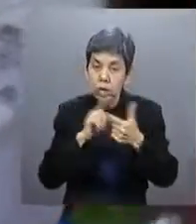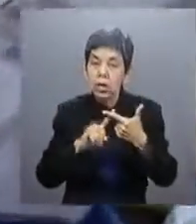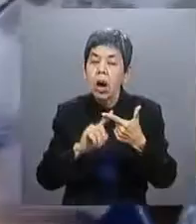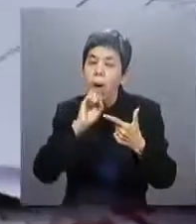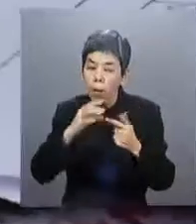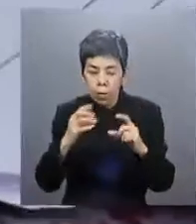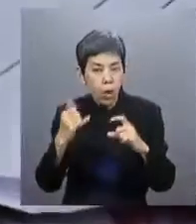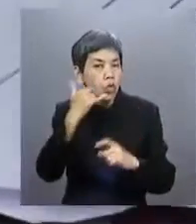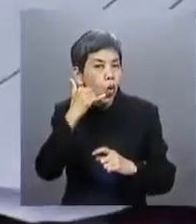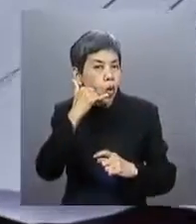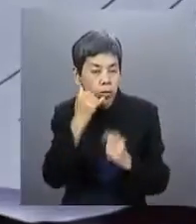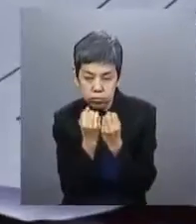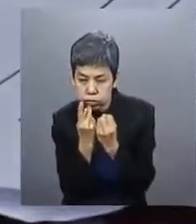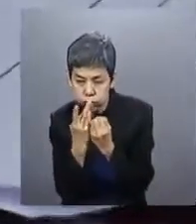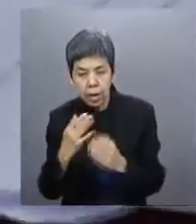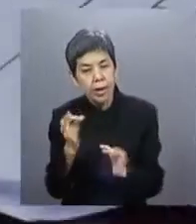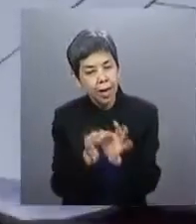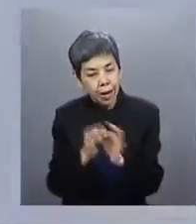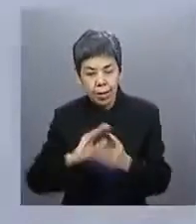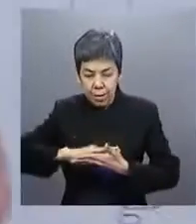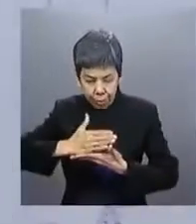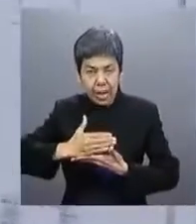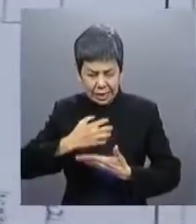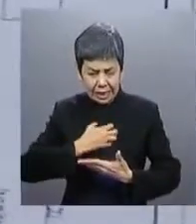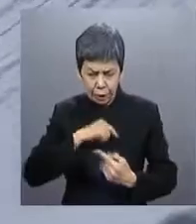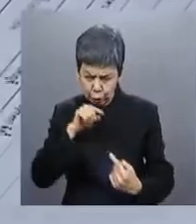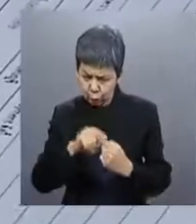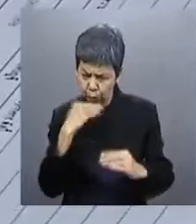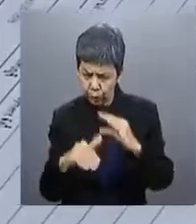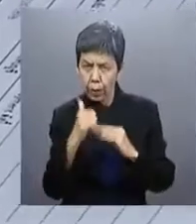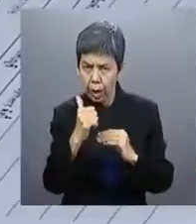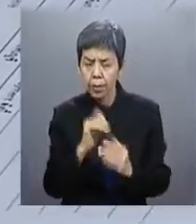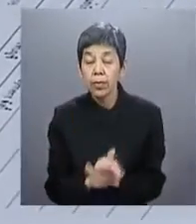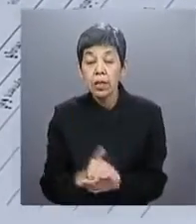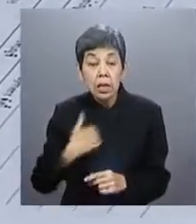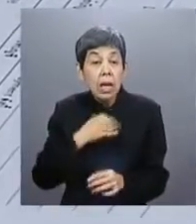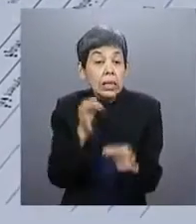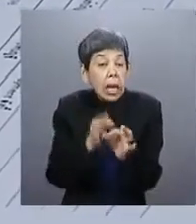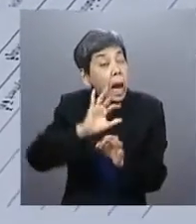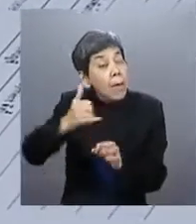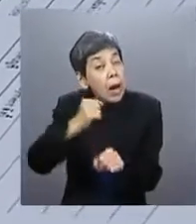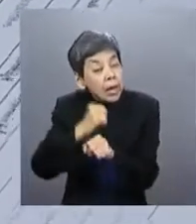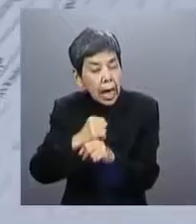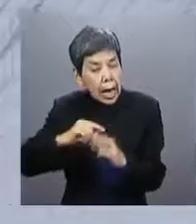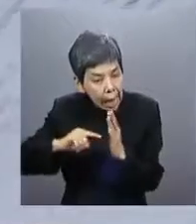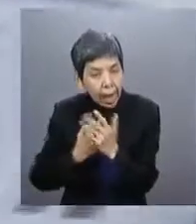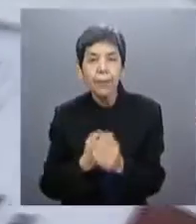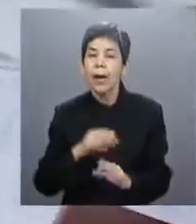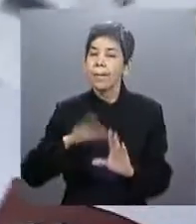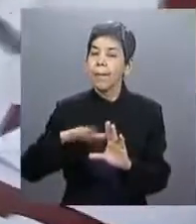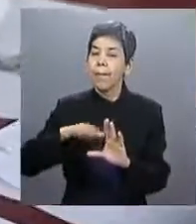จ้งหมายเลขโทรศัพท์กับหมายเลขบัญชีธนาคารที่ต้องการใช้เท่านั้นขณะที่ธนาคารบางส่วนเริ่มเปิด